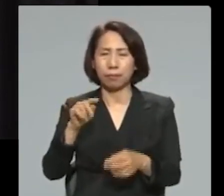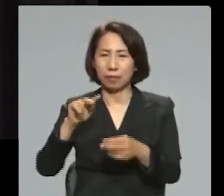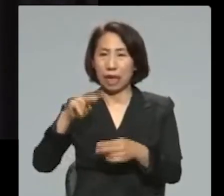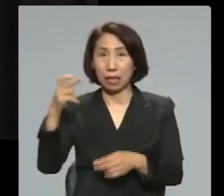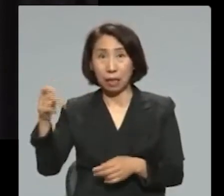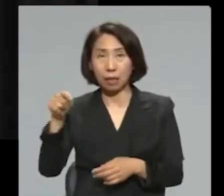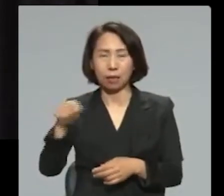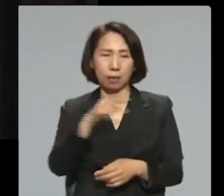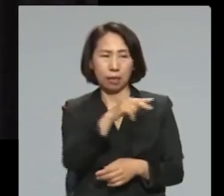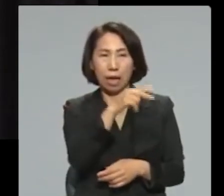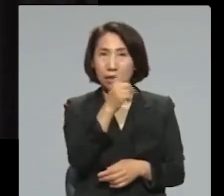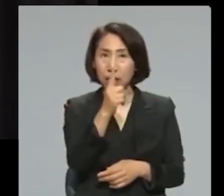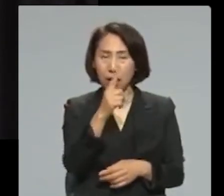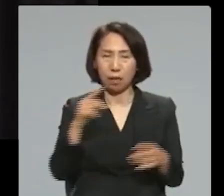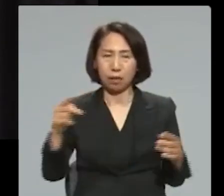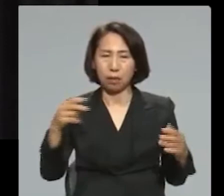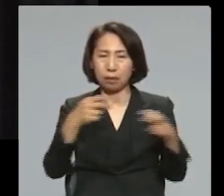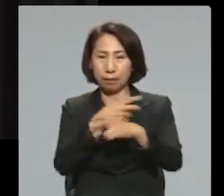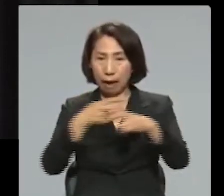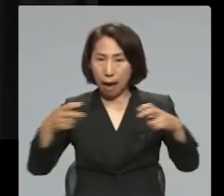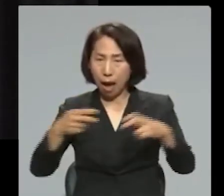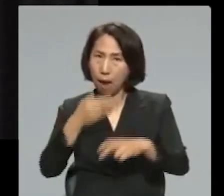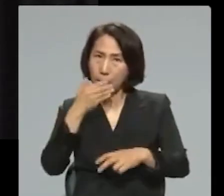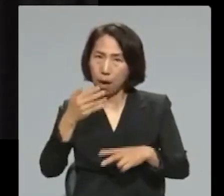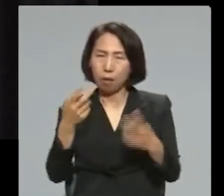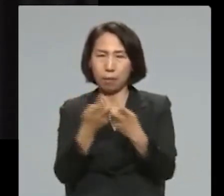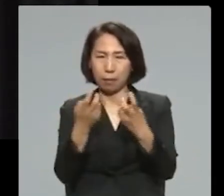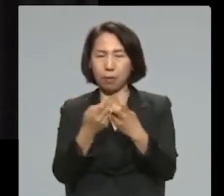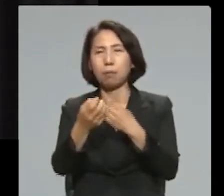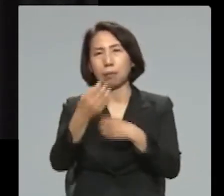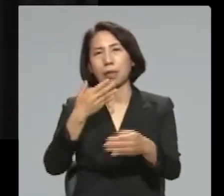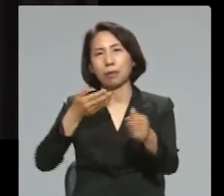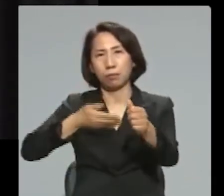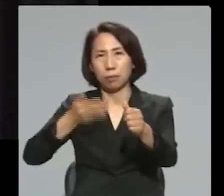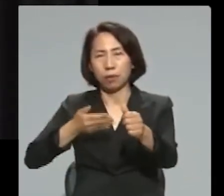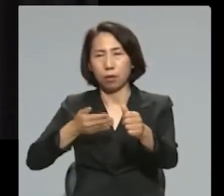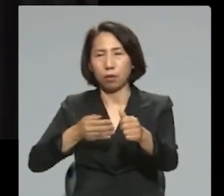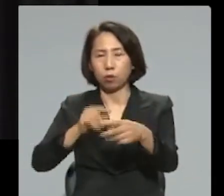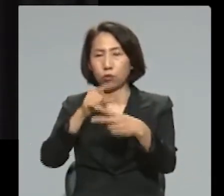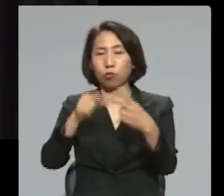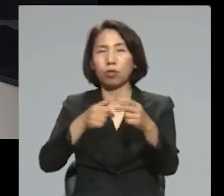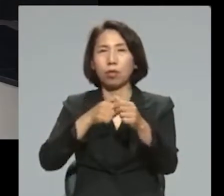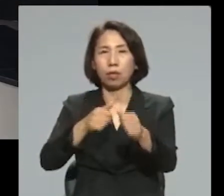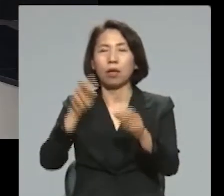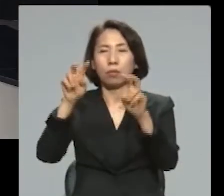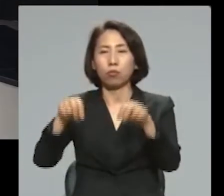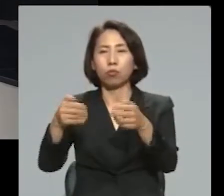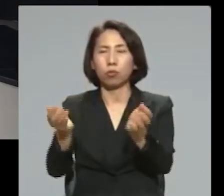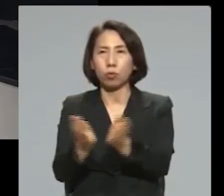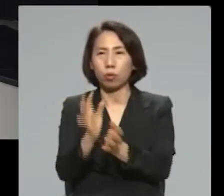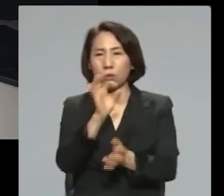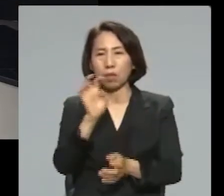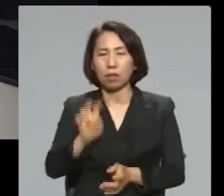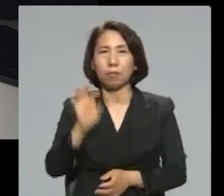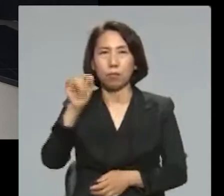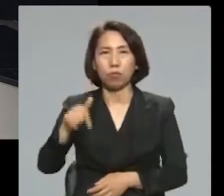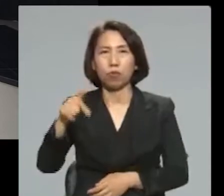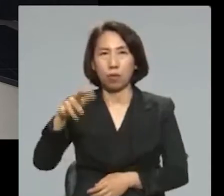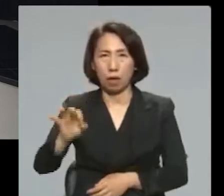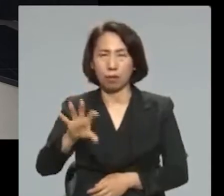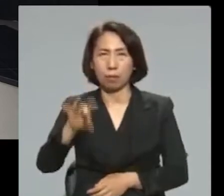다사 간의 차량 통행을 가능하게 할 방안이 있다면 말씀해 주십시오. 발언 순서에 따라서 무소속 임국광 후보에게 먼저